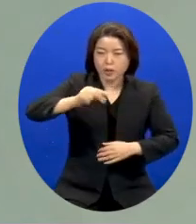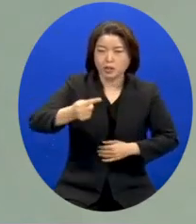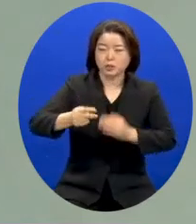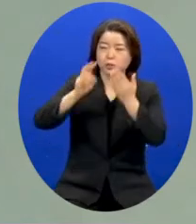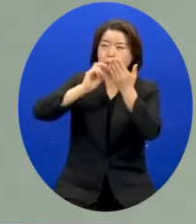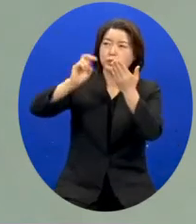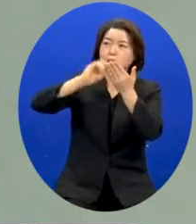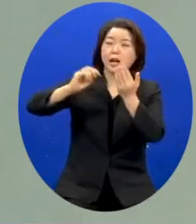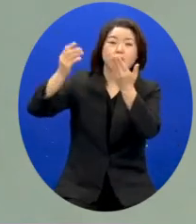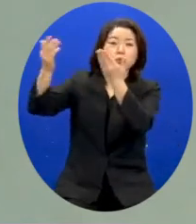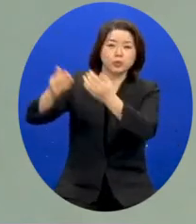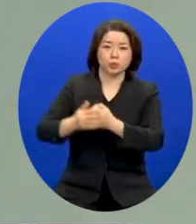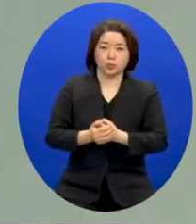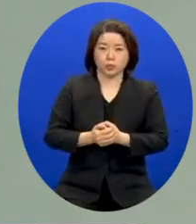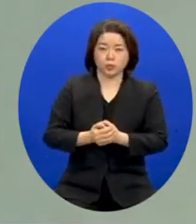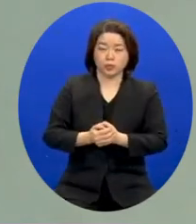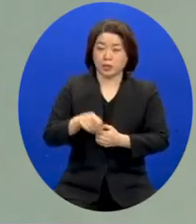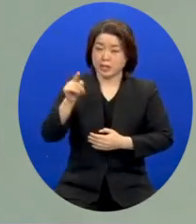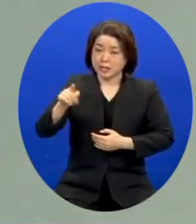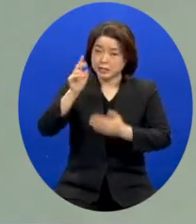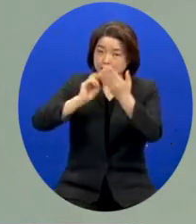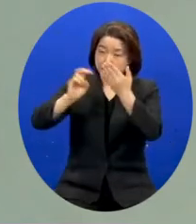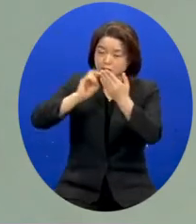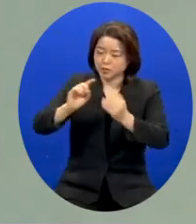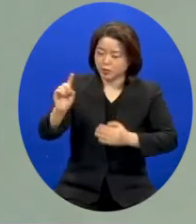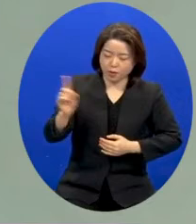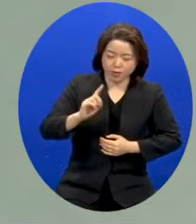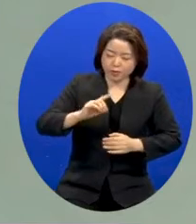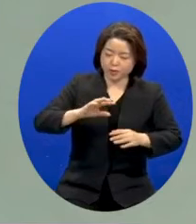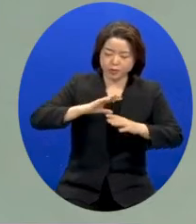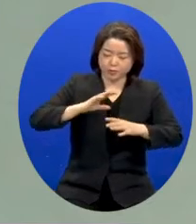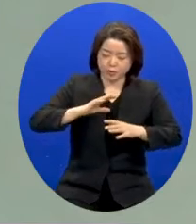그 찬송은 어떤 두려움도 다 제거합니다.